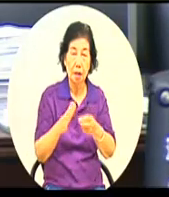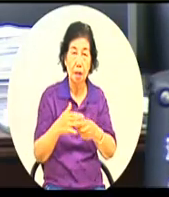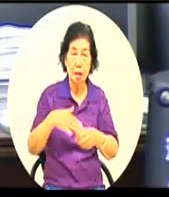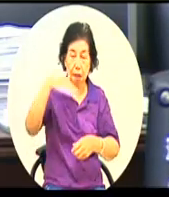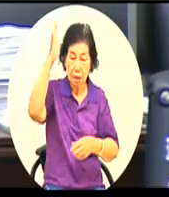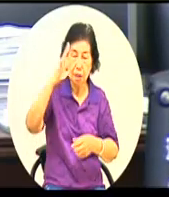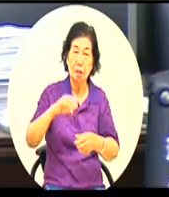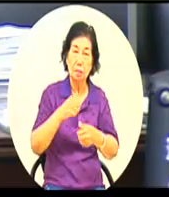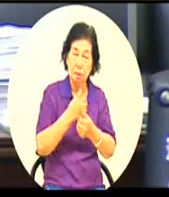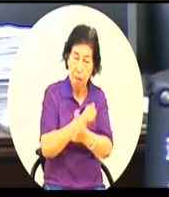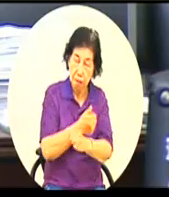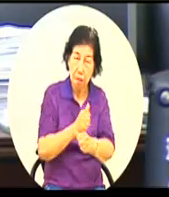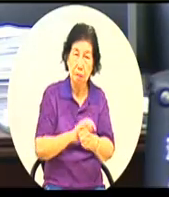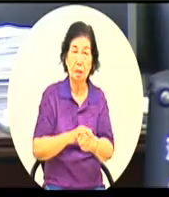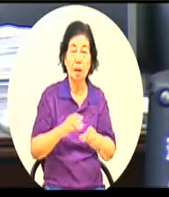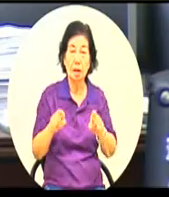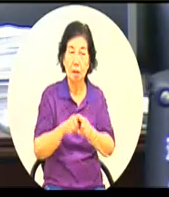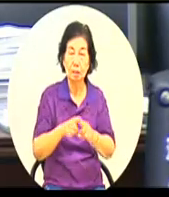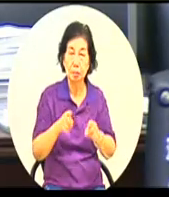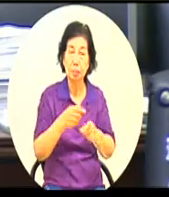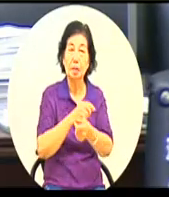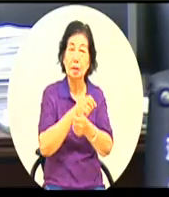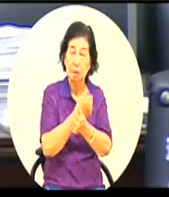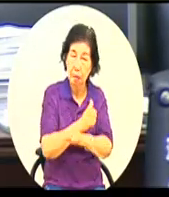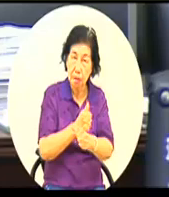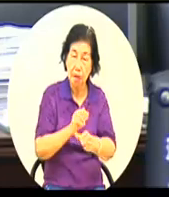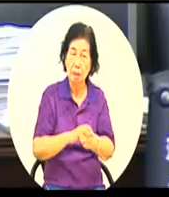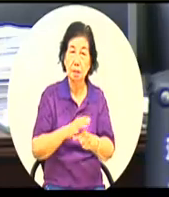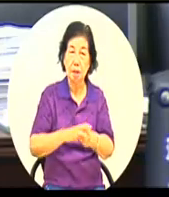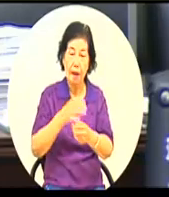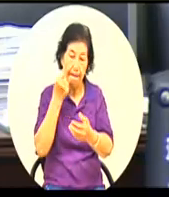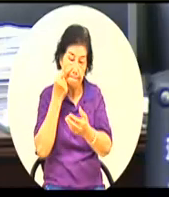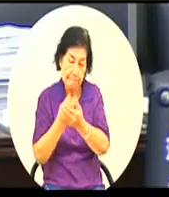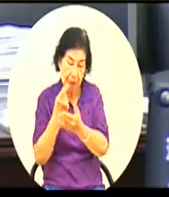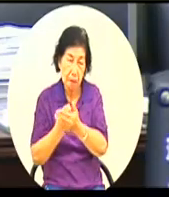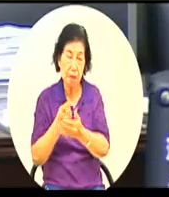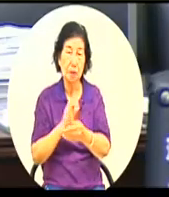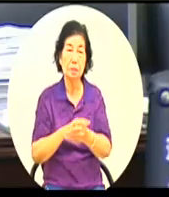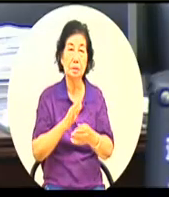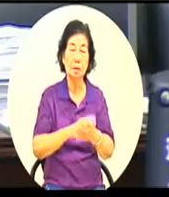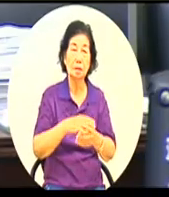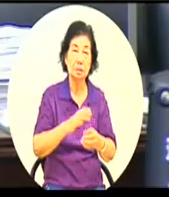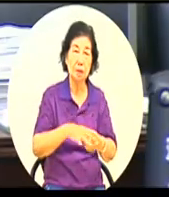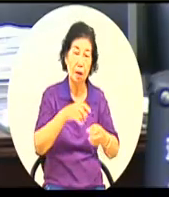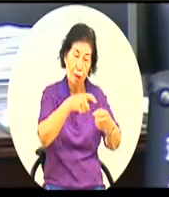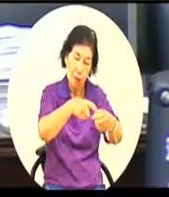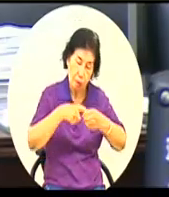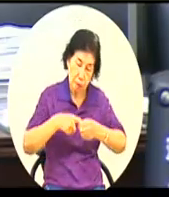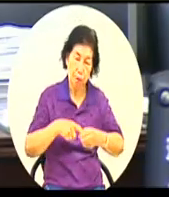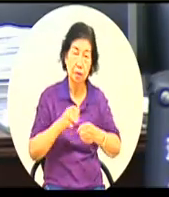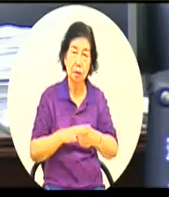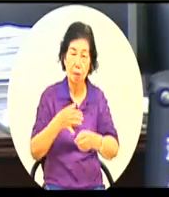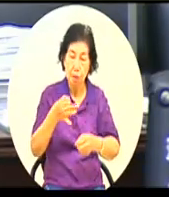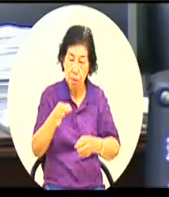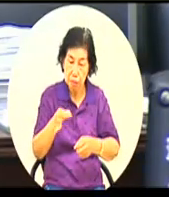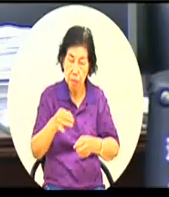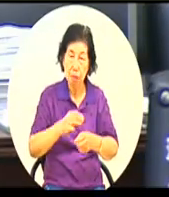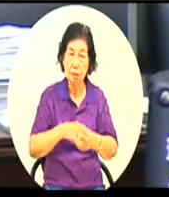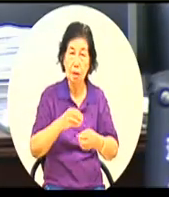月所领的薪水摕一条提拨金落来，就是准备讲要。等候吃